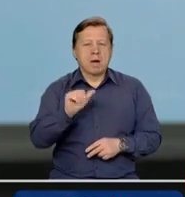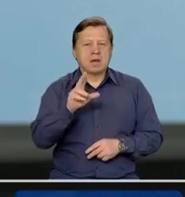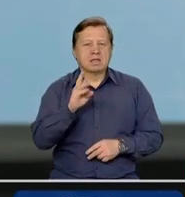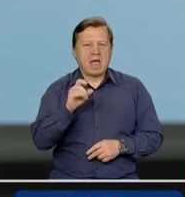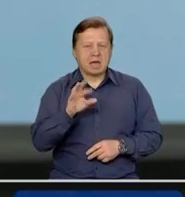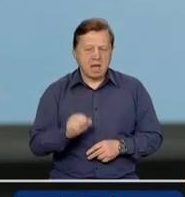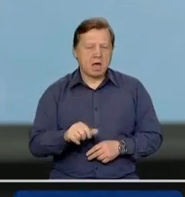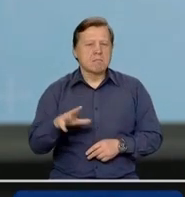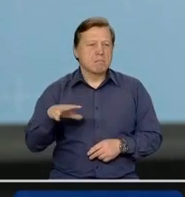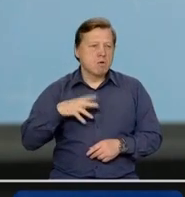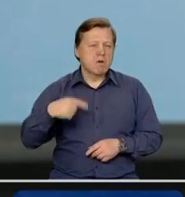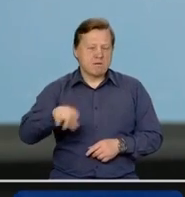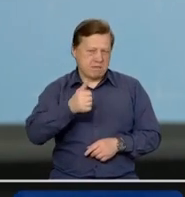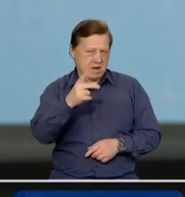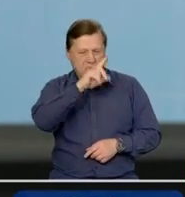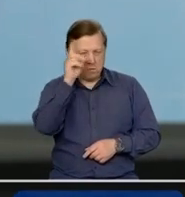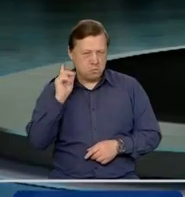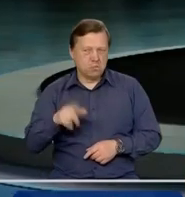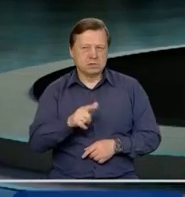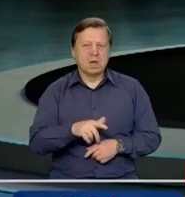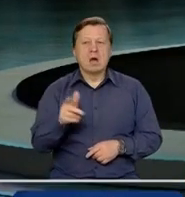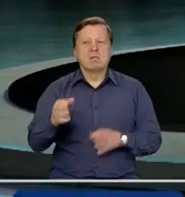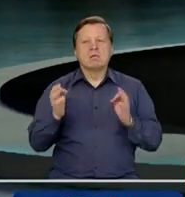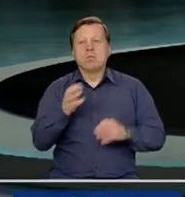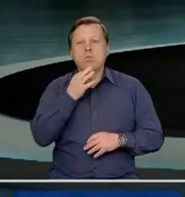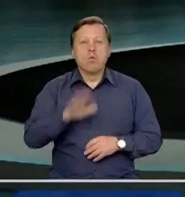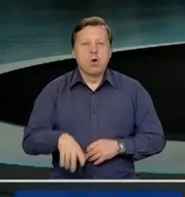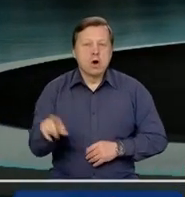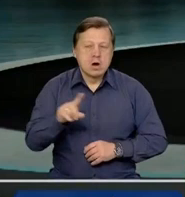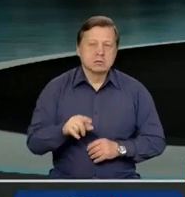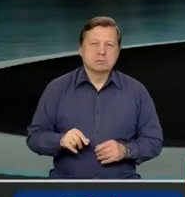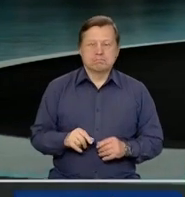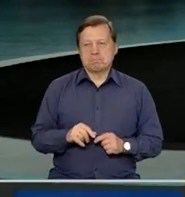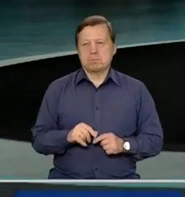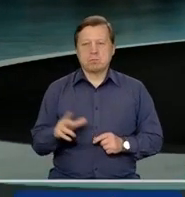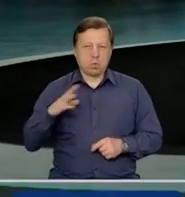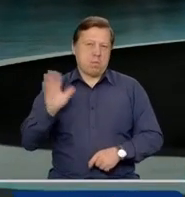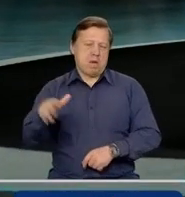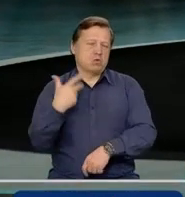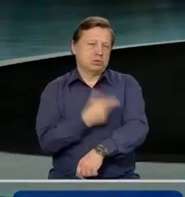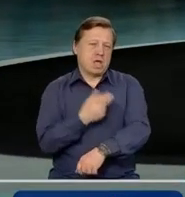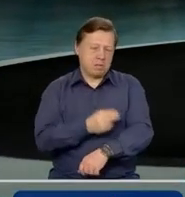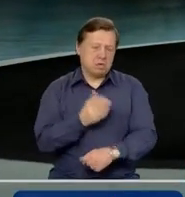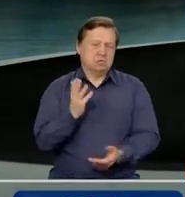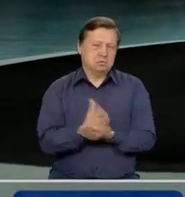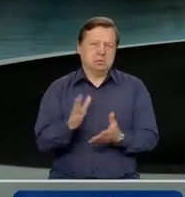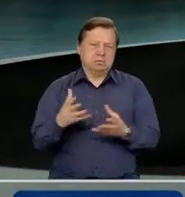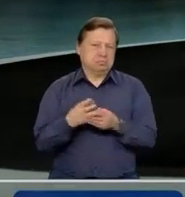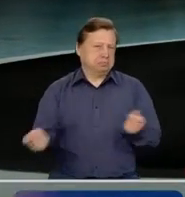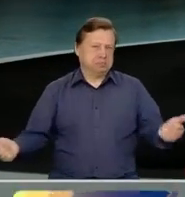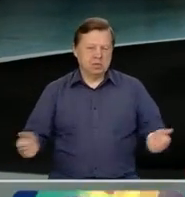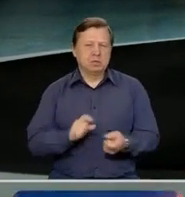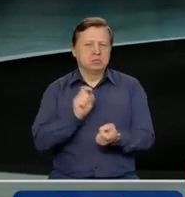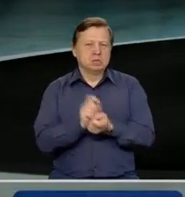albo ją przechodziła, ale obecnie młodsi to są osoby, które no, miały szczepienia, bardzo skuteczne zresztą szczepienia